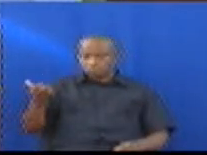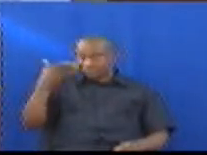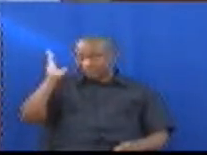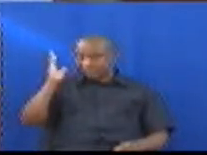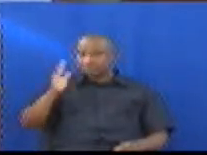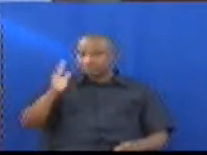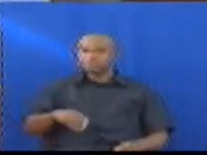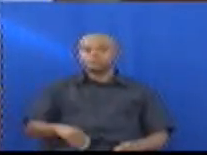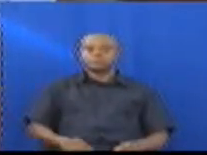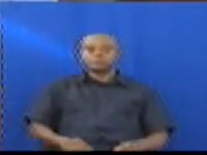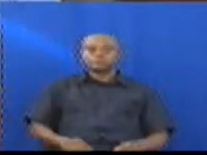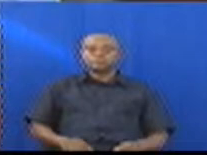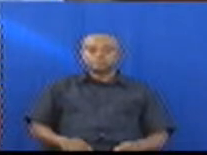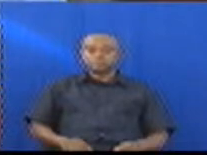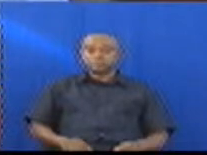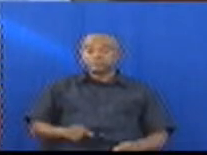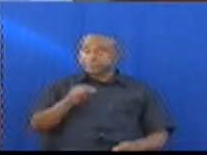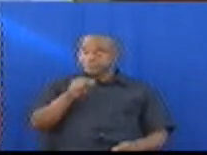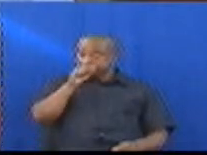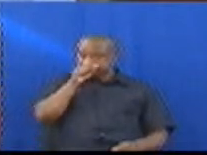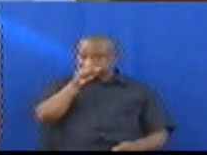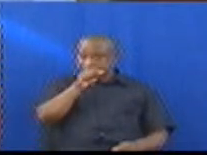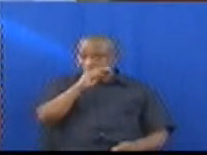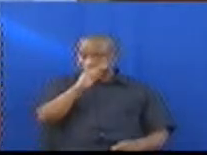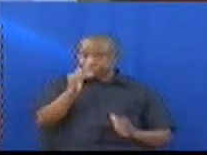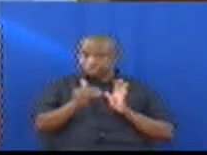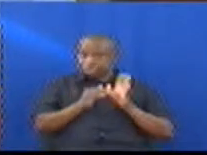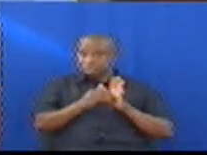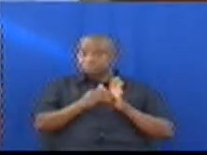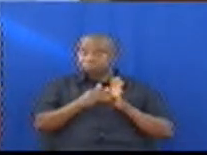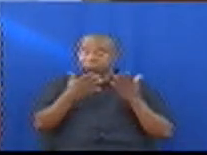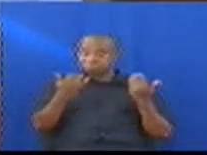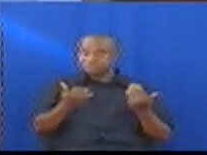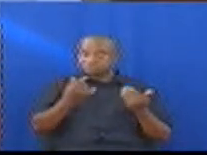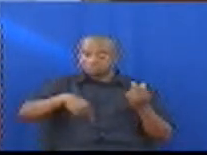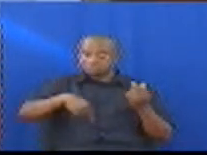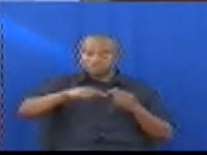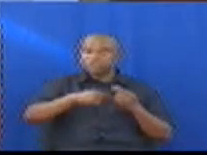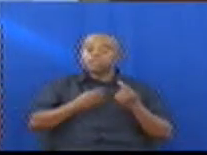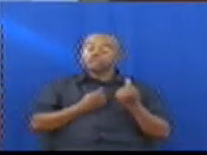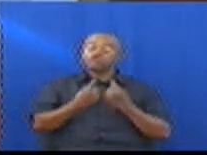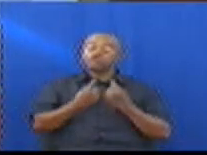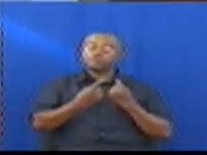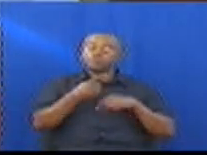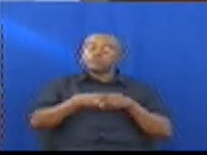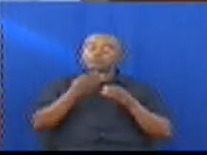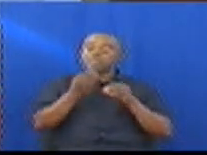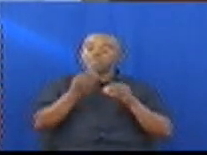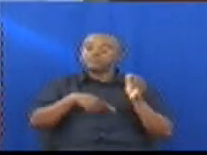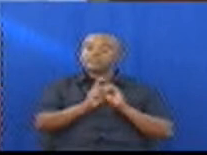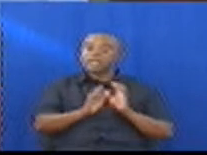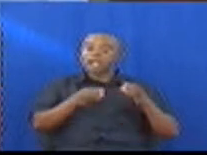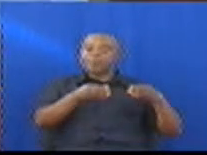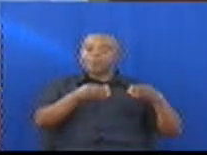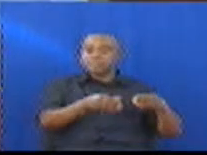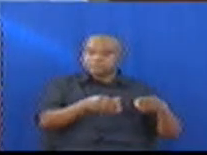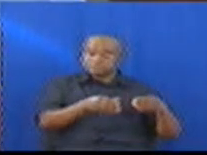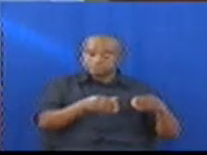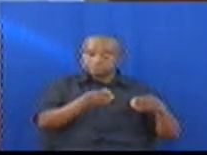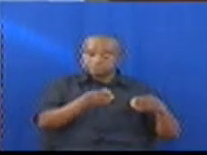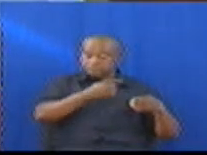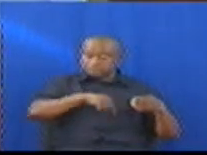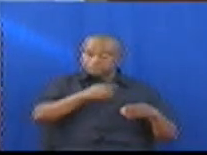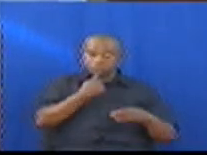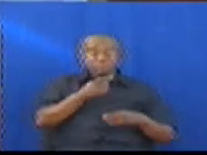serikali. Hii ni sheria ambayo tulizungumza sana katika kamati, na tukasema kwamba